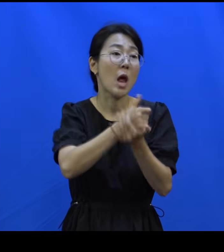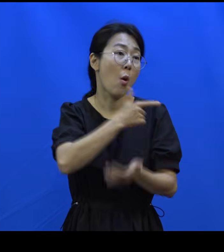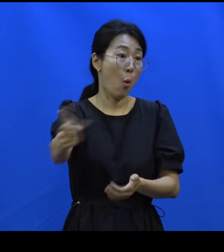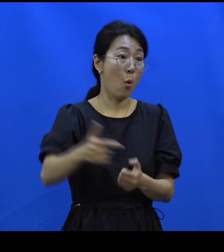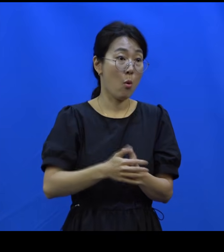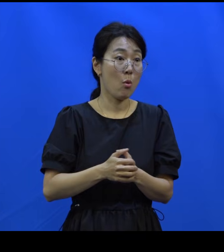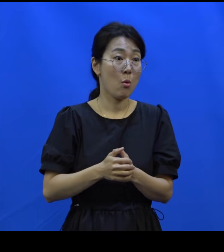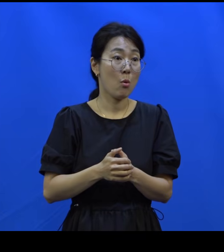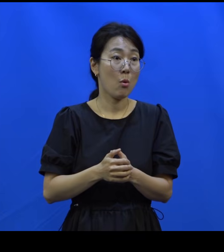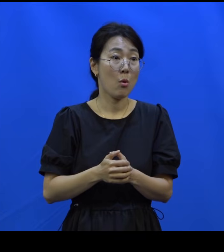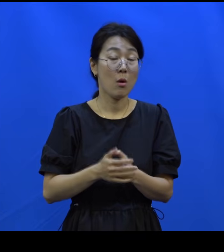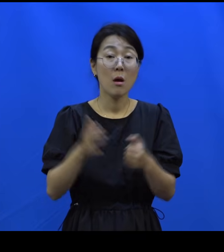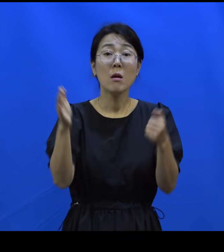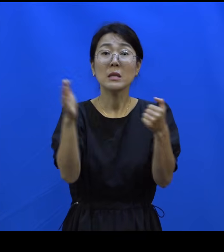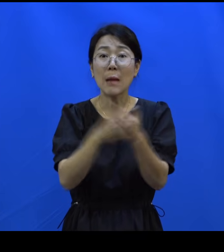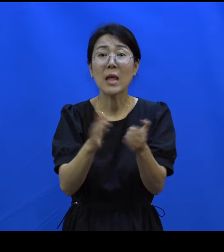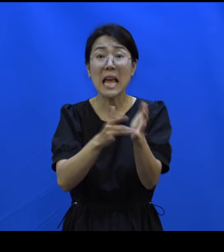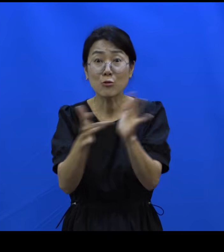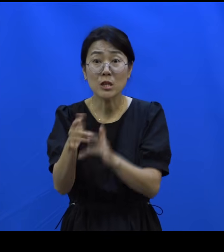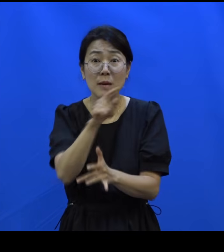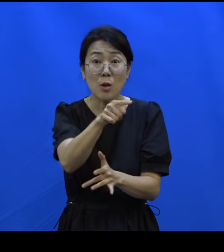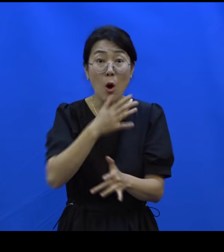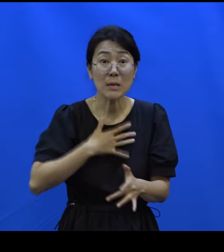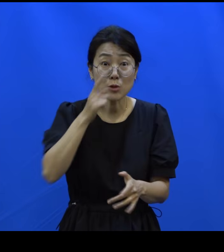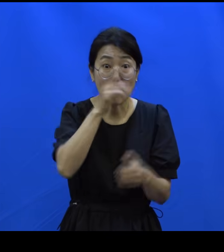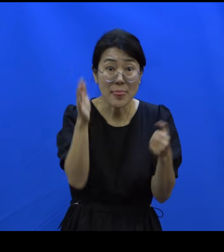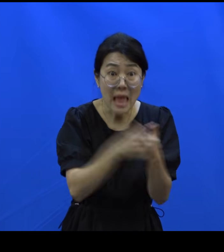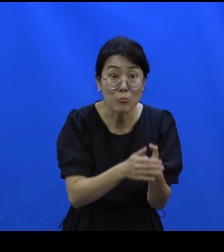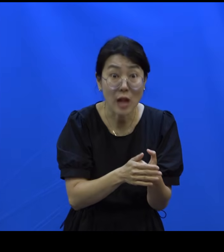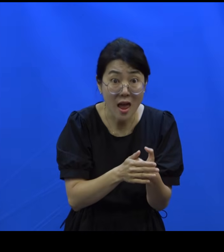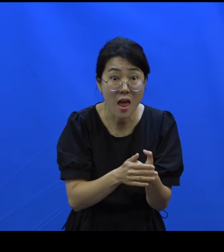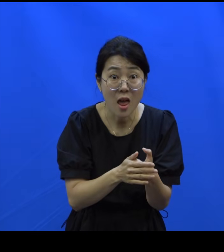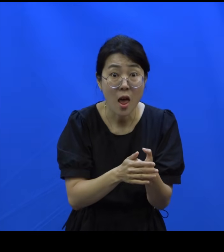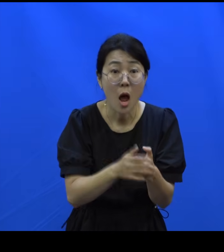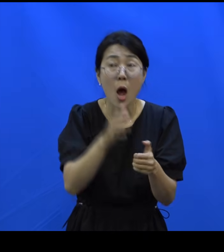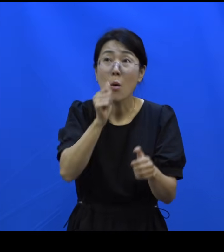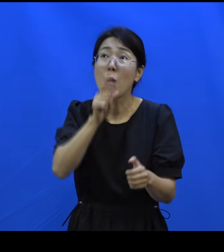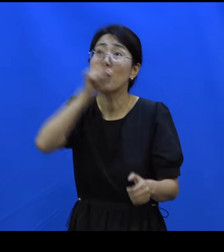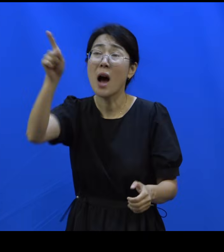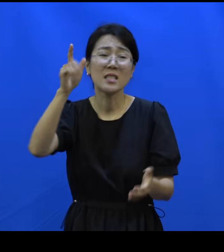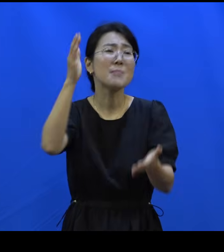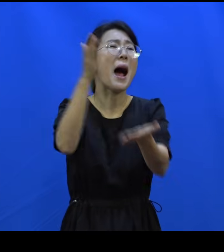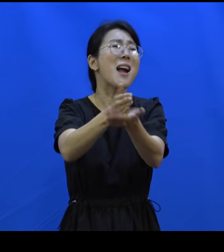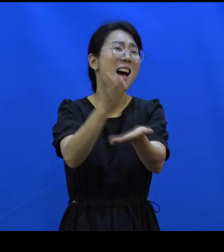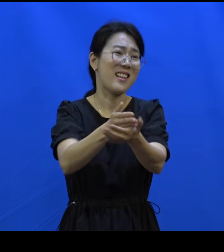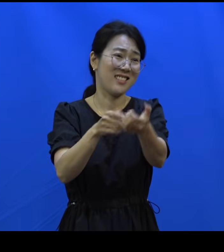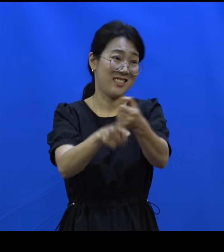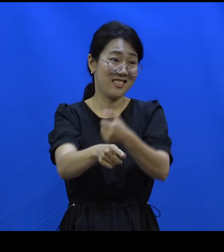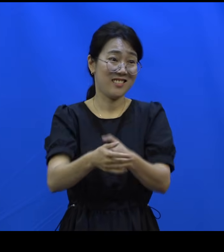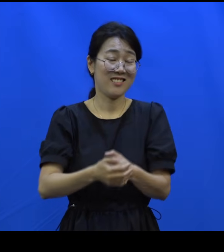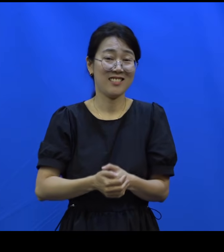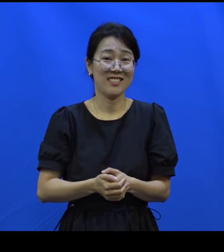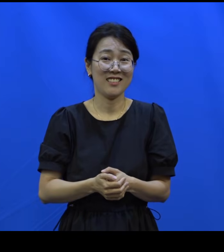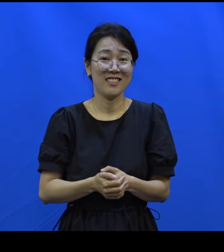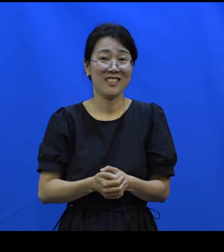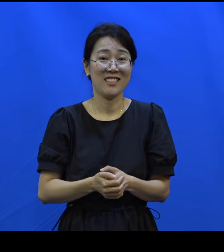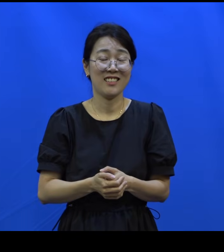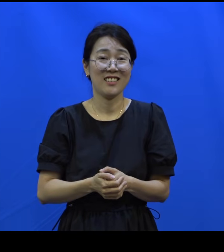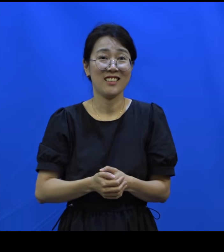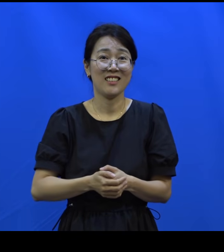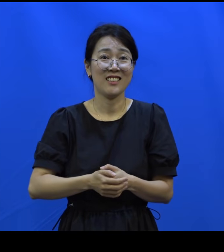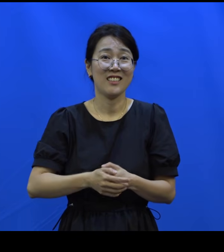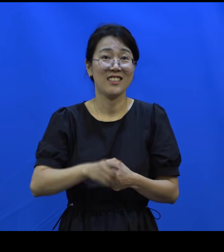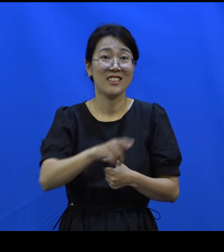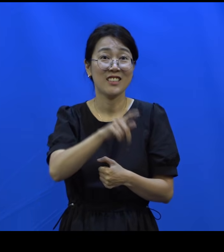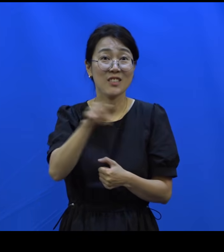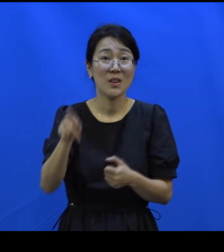말라. 자, 그리스도인이라면 어떻게 반응할 것인가? 일반적으로 보복이죠. 그죠? 대가품. 상대방을 구주로